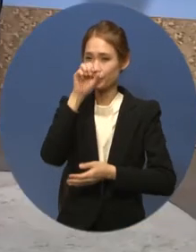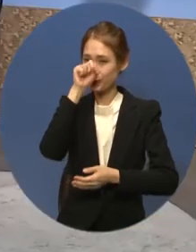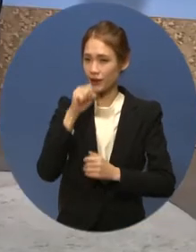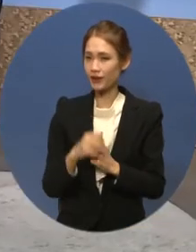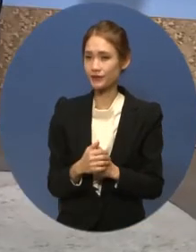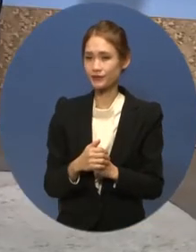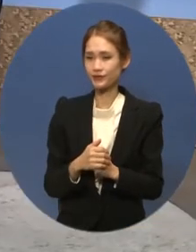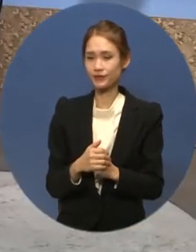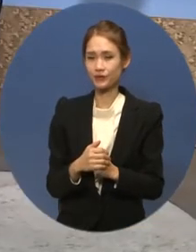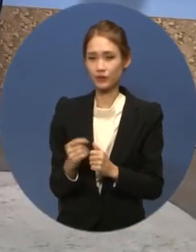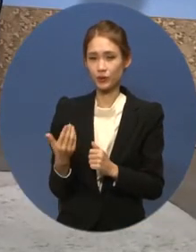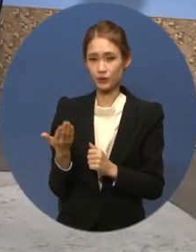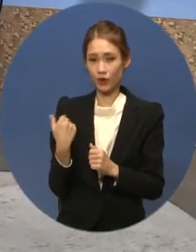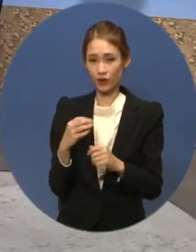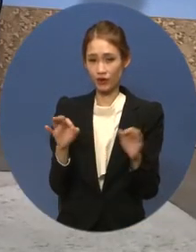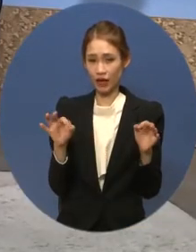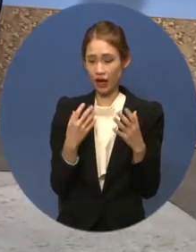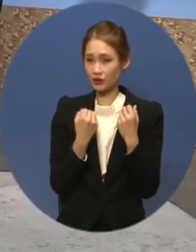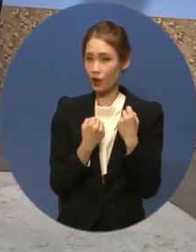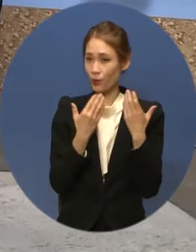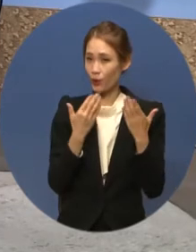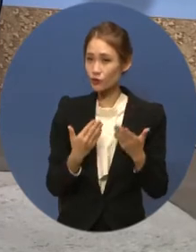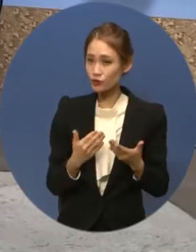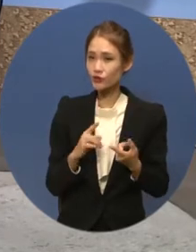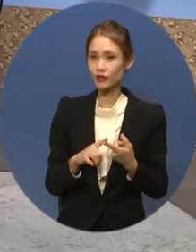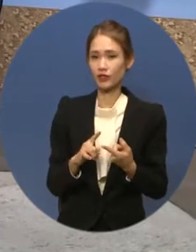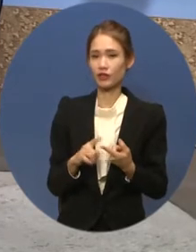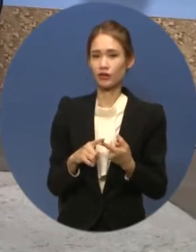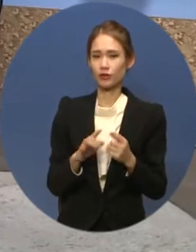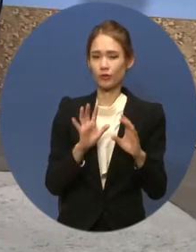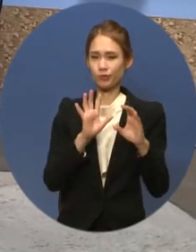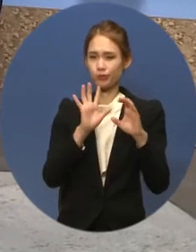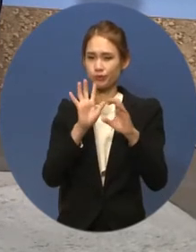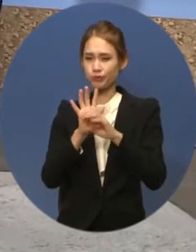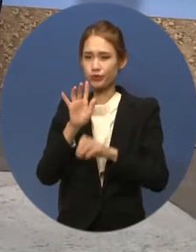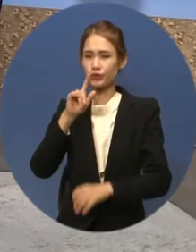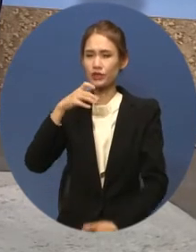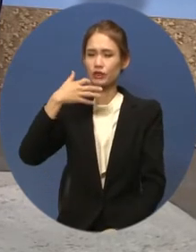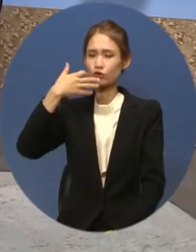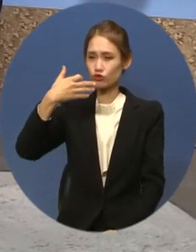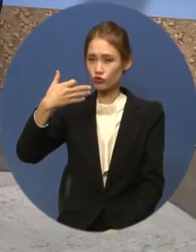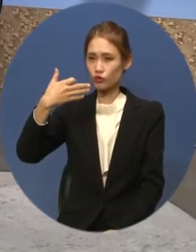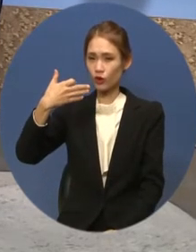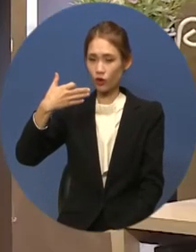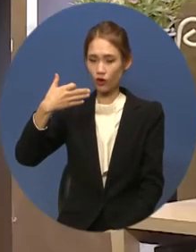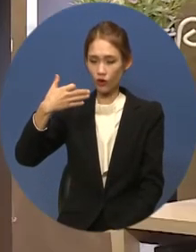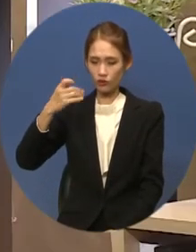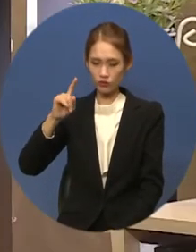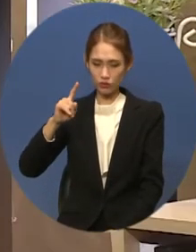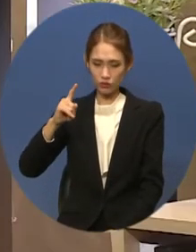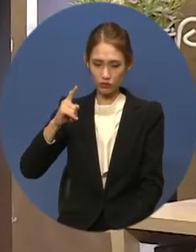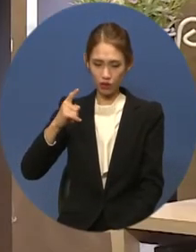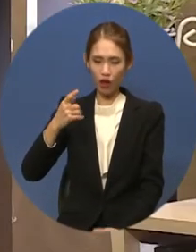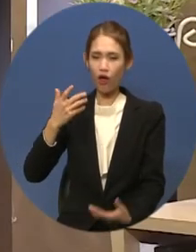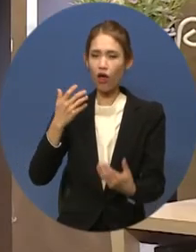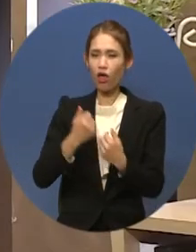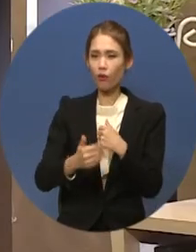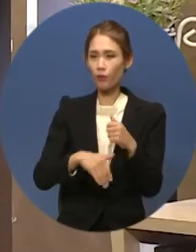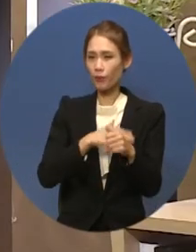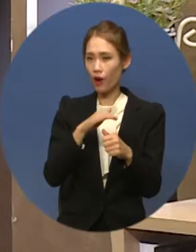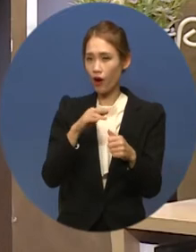어 그리고 앞서서 간략하게 말씀을 해주셨지만 지금 또 코로나 1구 란을 14 어떤 이럴 상황이